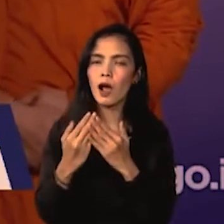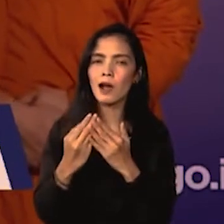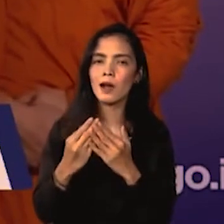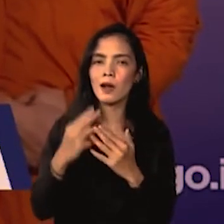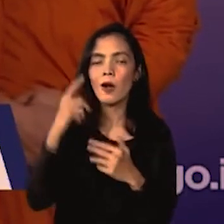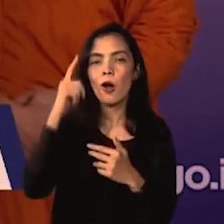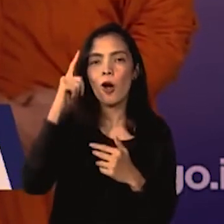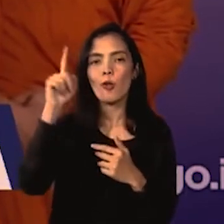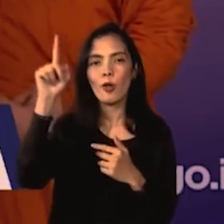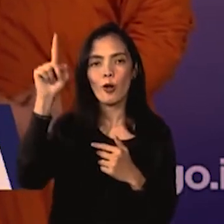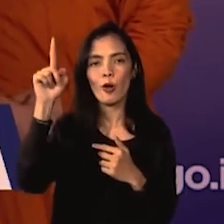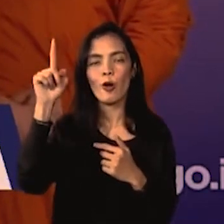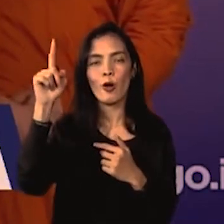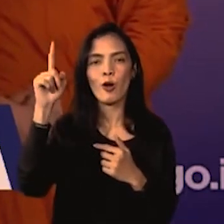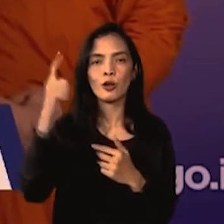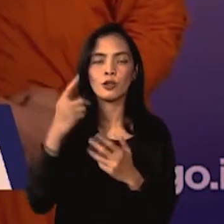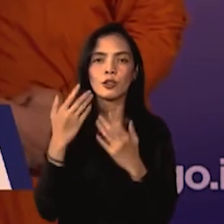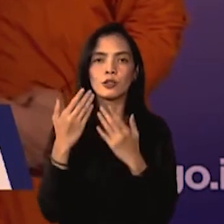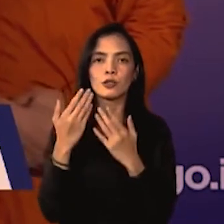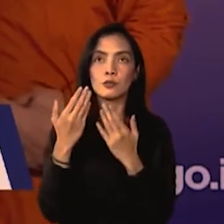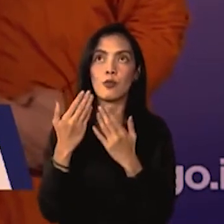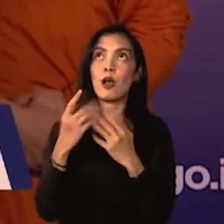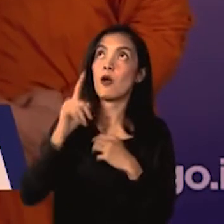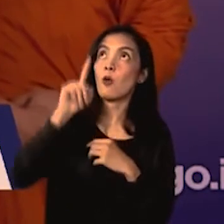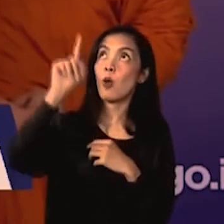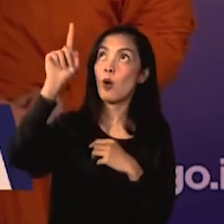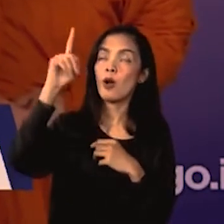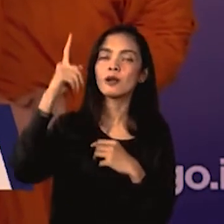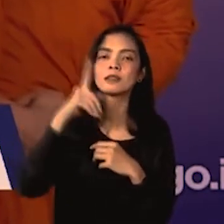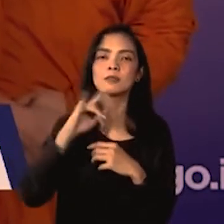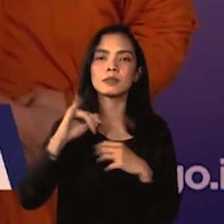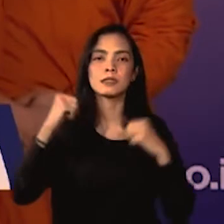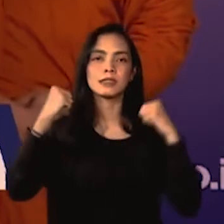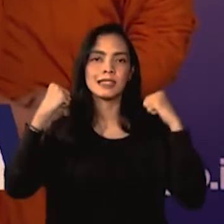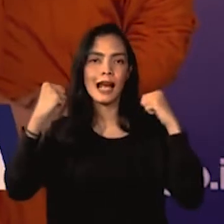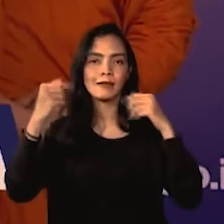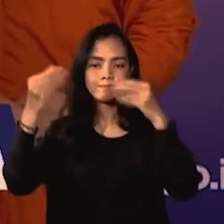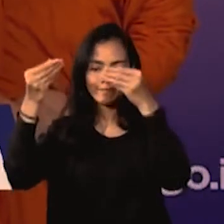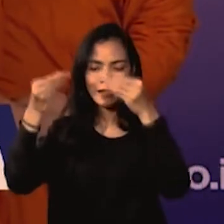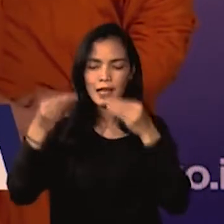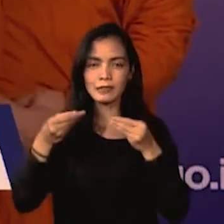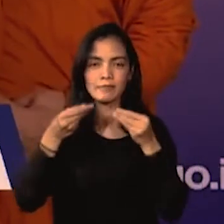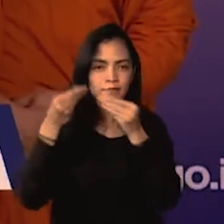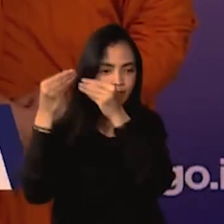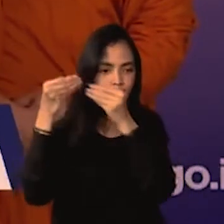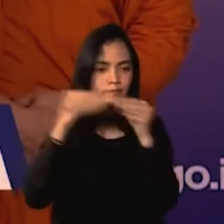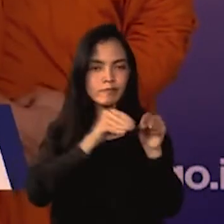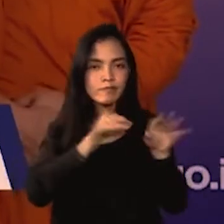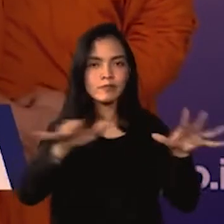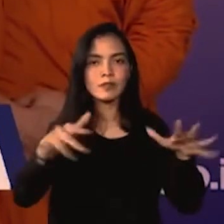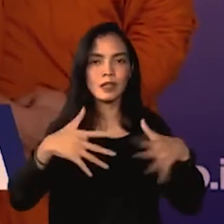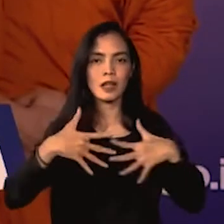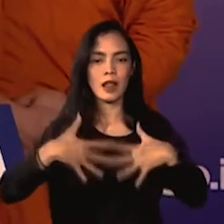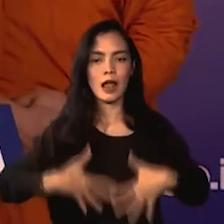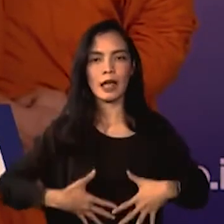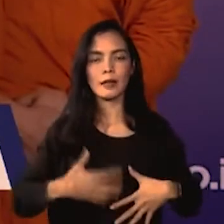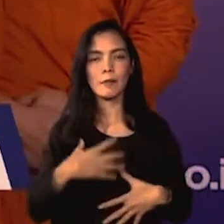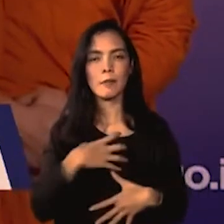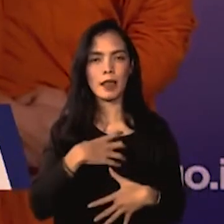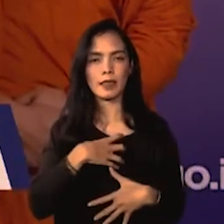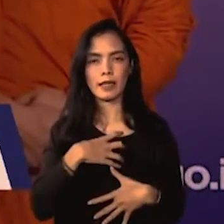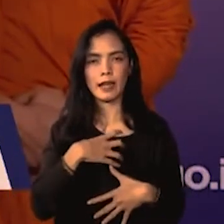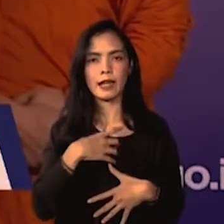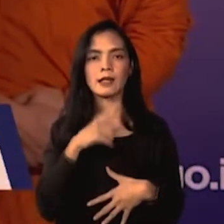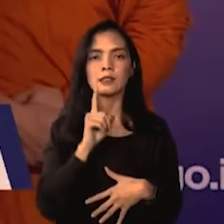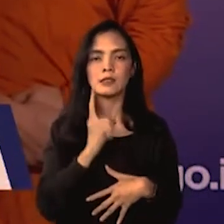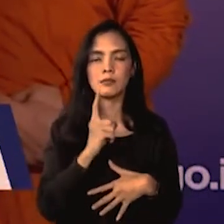Allah Subhanahu wa Ta'ala. Semoga Allah memberikan kesehatan lahir batin fisik dan mental bagi kita semua. Sebagai